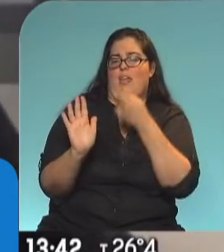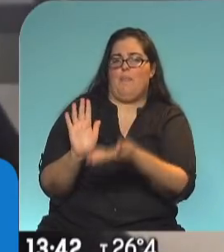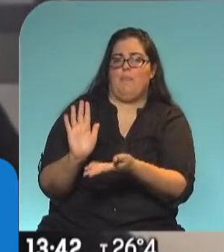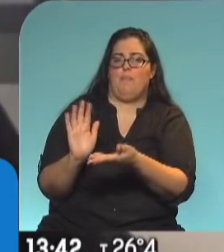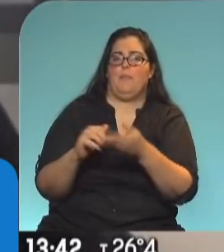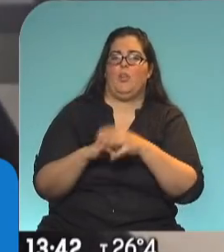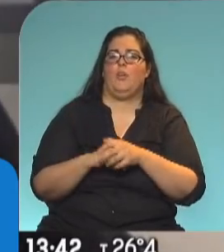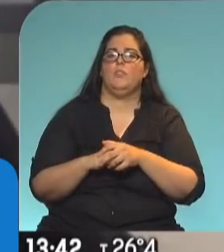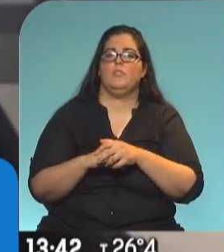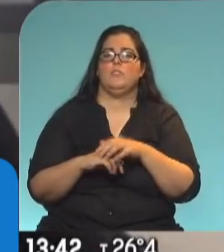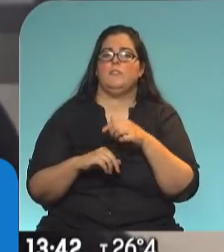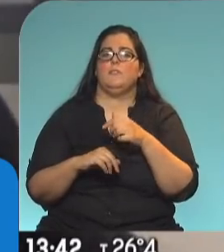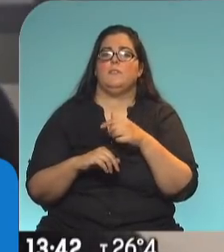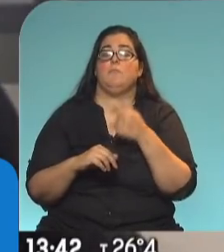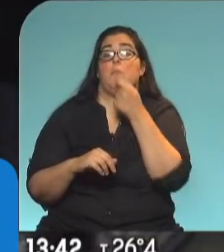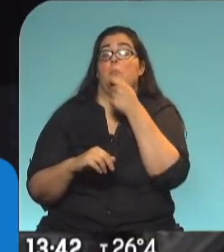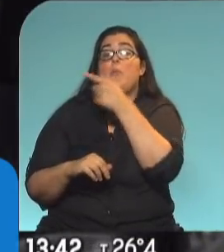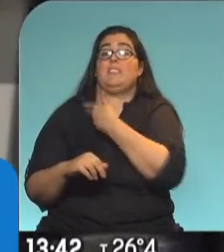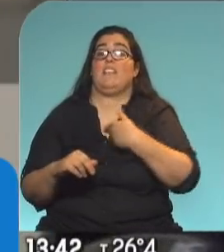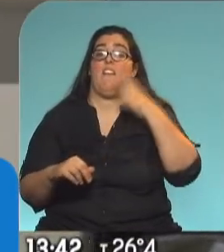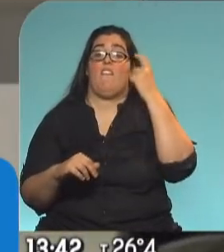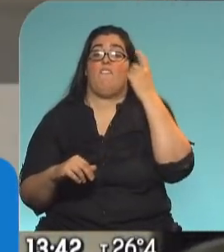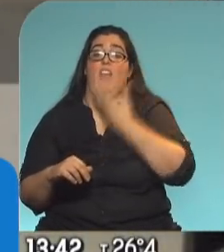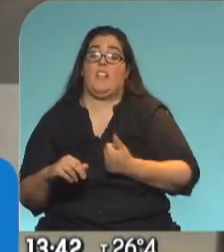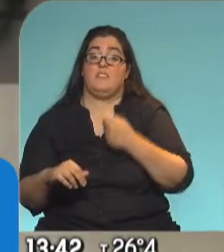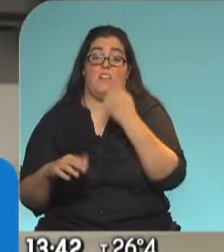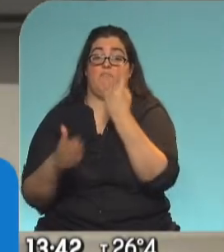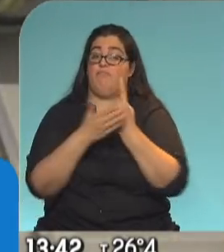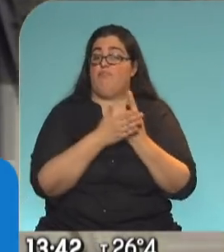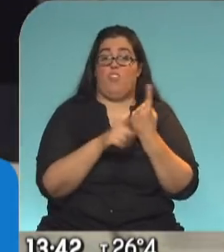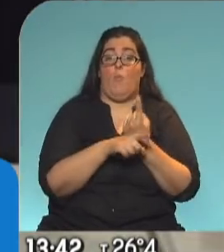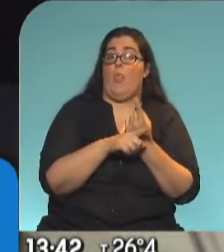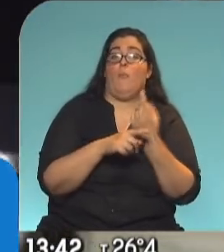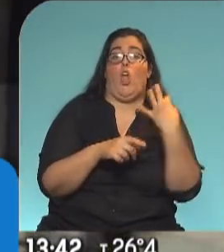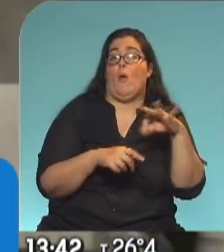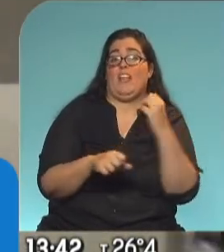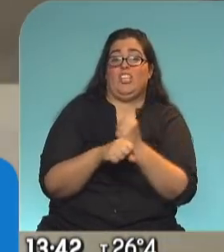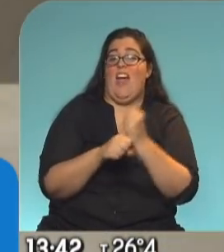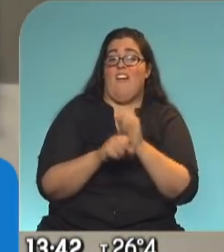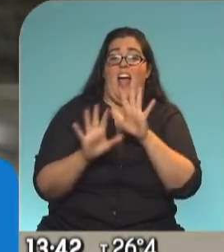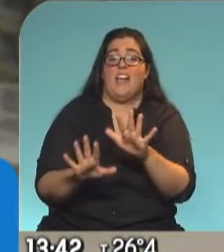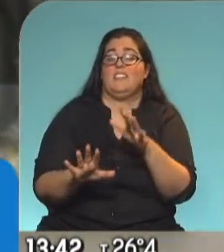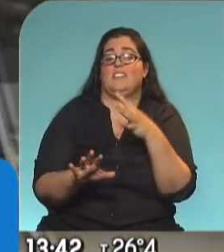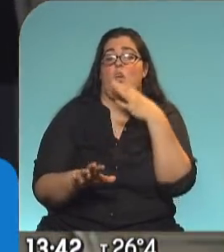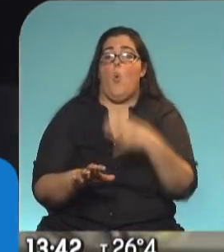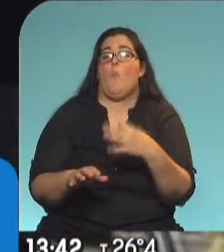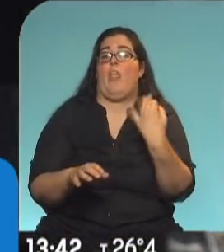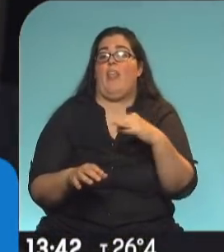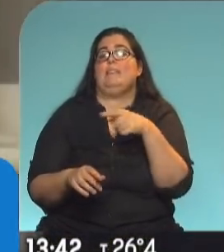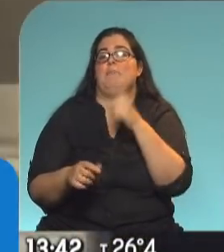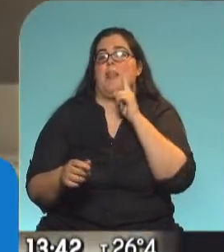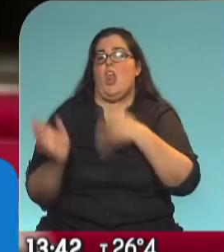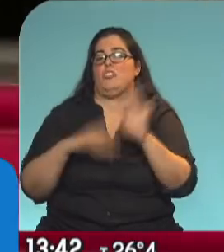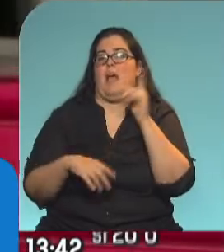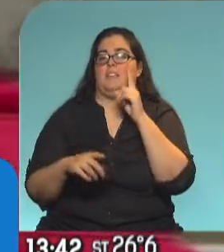ne peut pas se confiner comme on est le président de la République, qui doit, par sa fonction, rencontrer des gens, le risque de contamination, tout en prenant le maximum